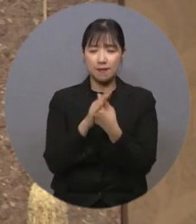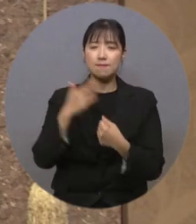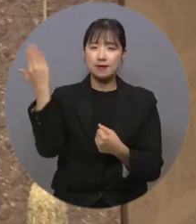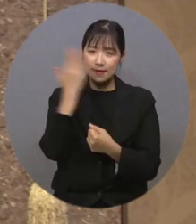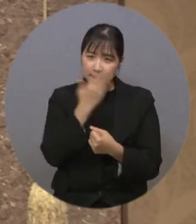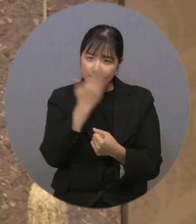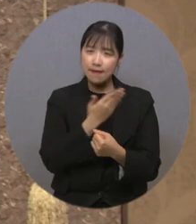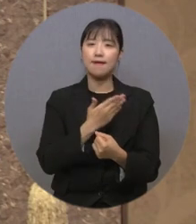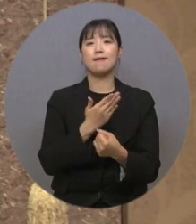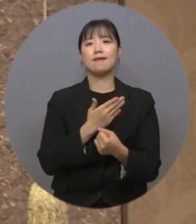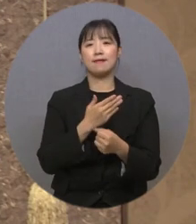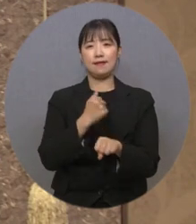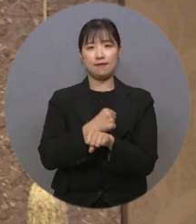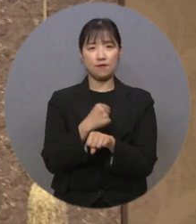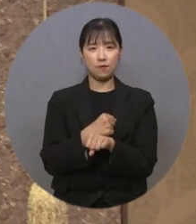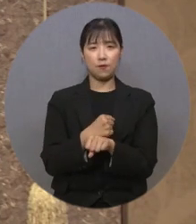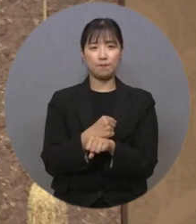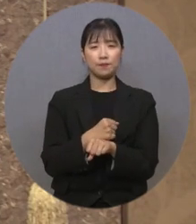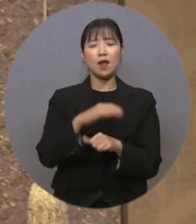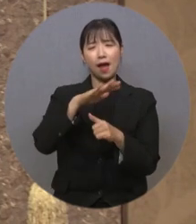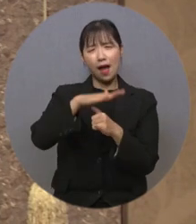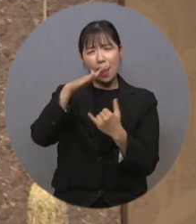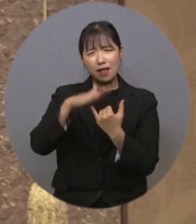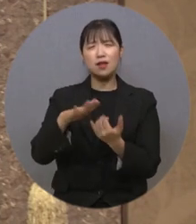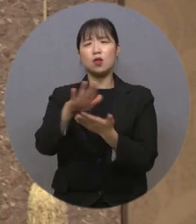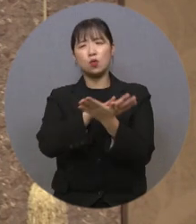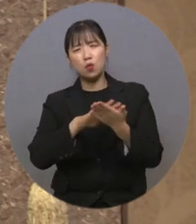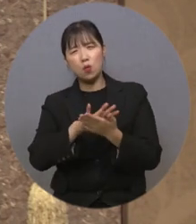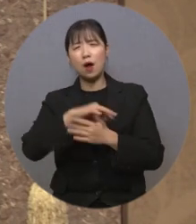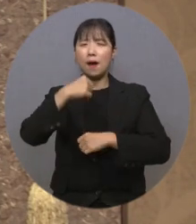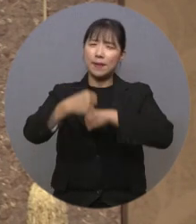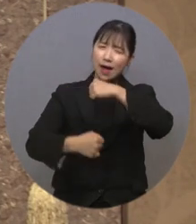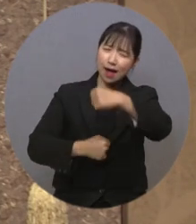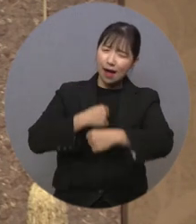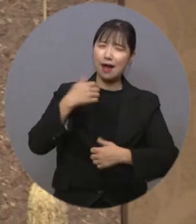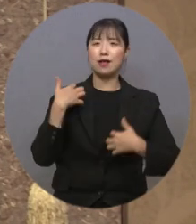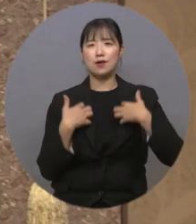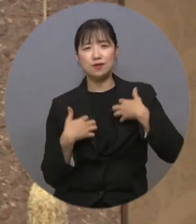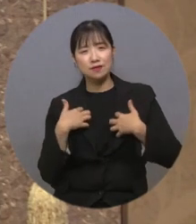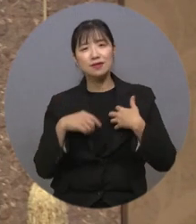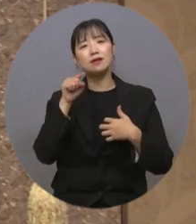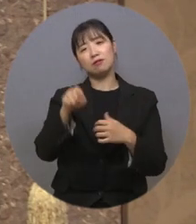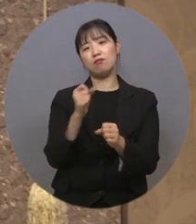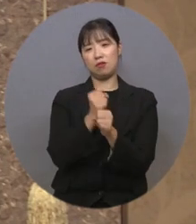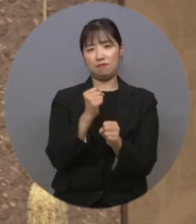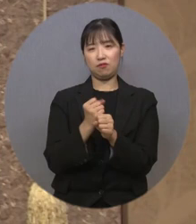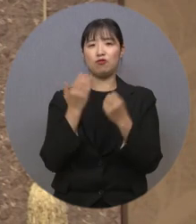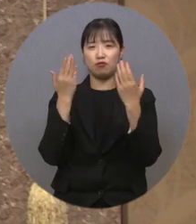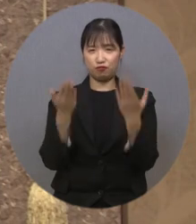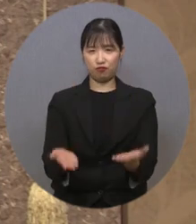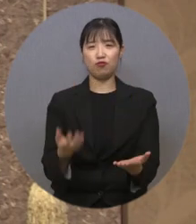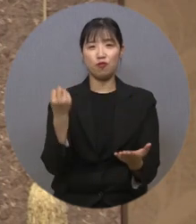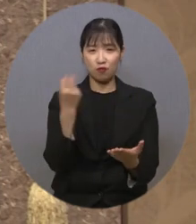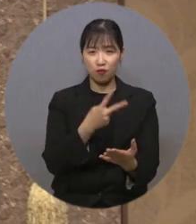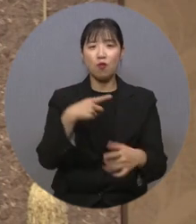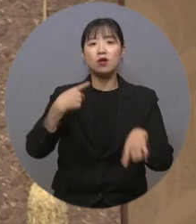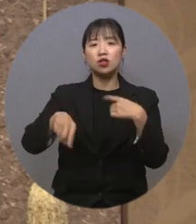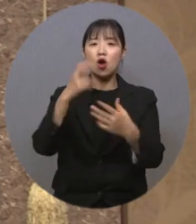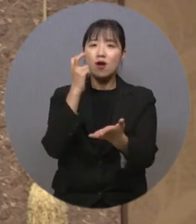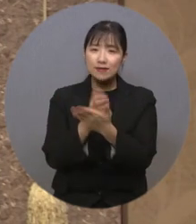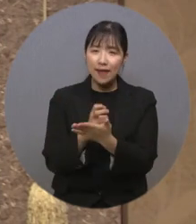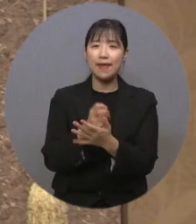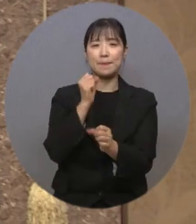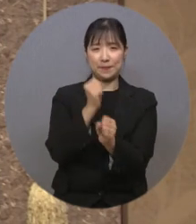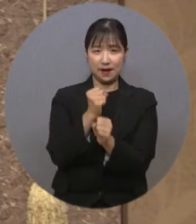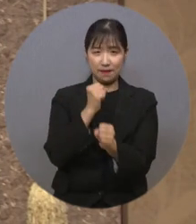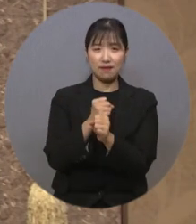것들을 정화시켜주고 그래서 아이들이 마음껏 뛰어놀 수 있는 프로그램을 만들어주고 또 정책적인